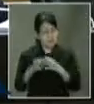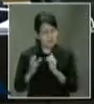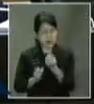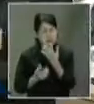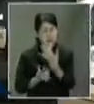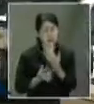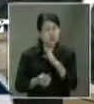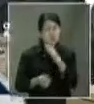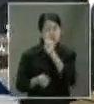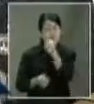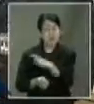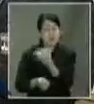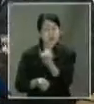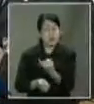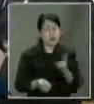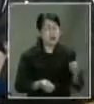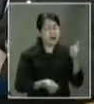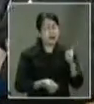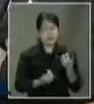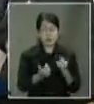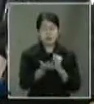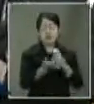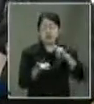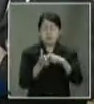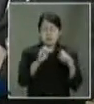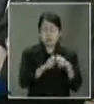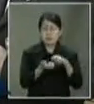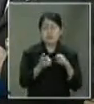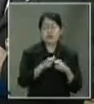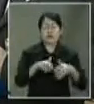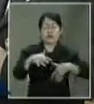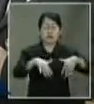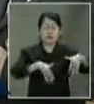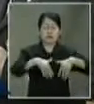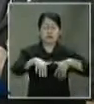ถูกต้องแต่คราวนี้เนี่ยมันเกิดสถานการณ์ยุบพรรค